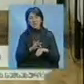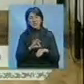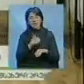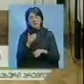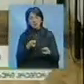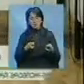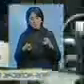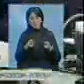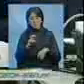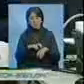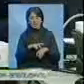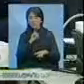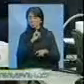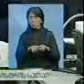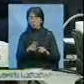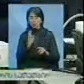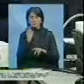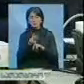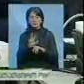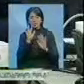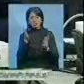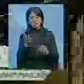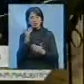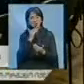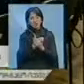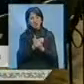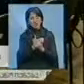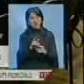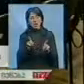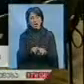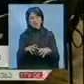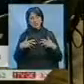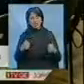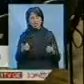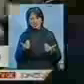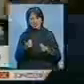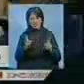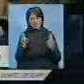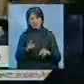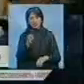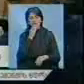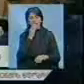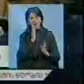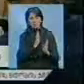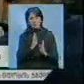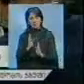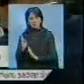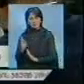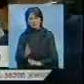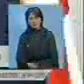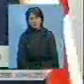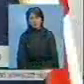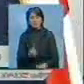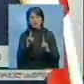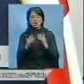დაავადებების მართვა ექიმთან დროული მიმართვის შემთხვევაში შედეგიანია. ასევე ჯანსაღი ცხოვრების წესი და კვების რაციონის გაკონტროლება.